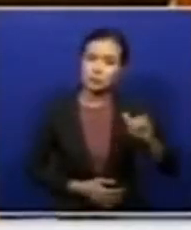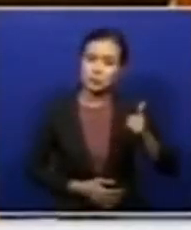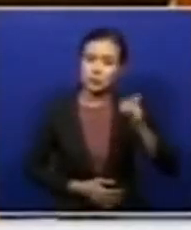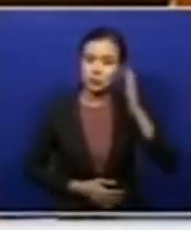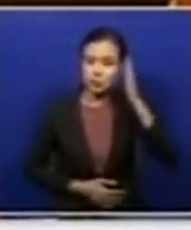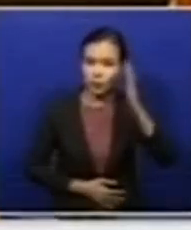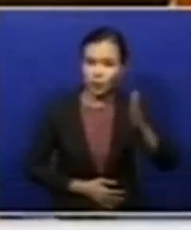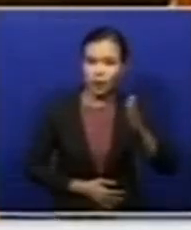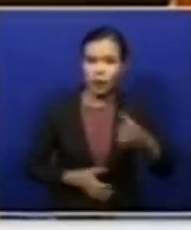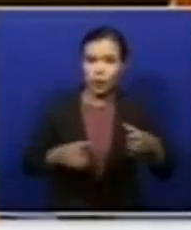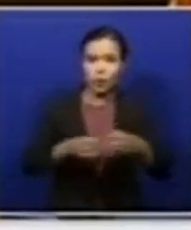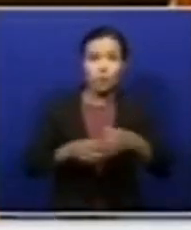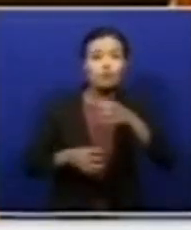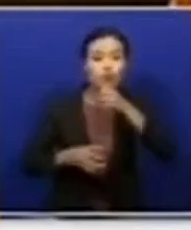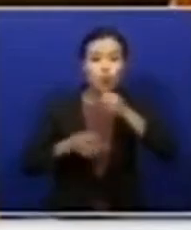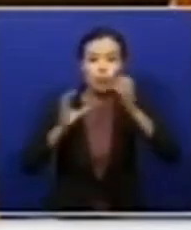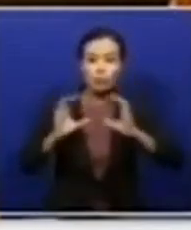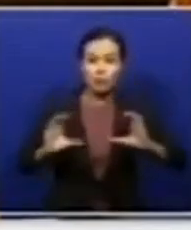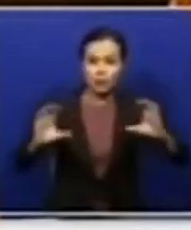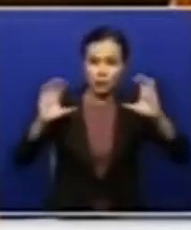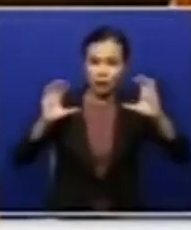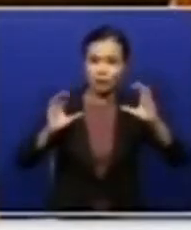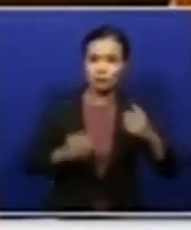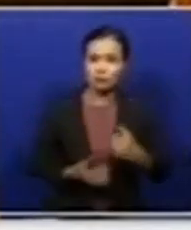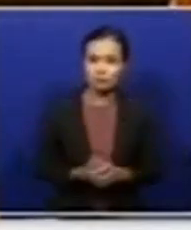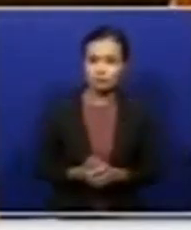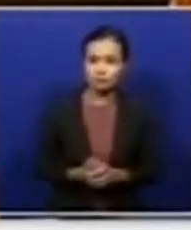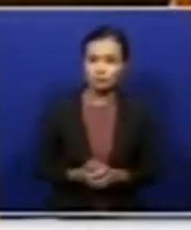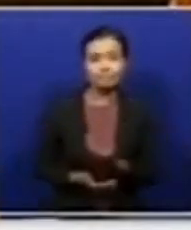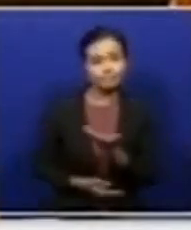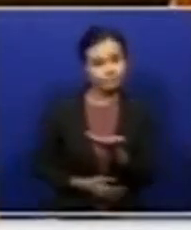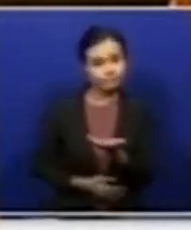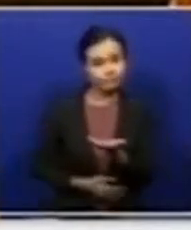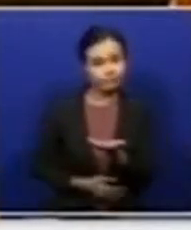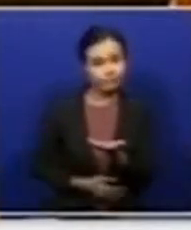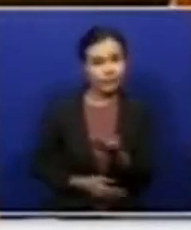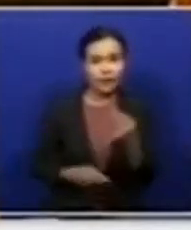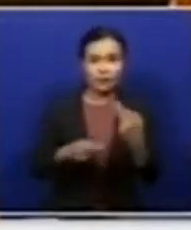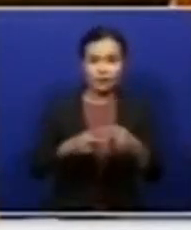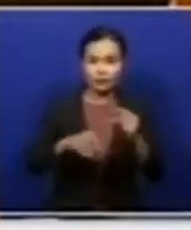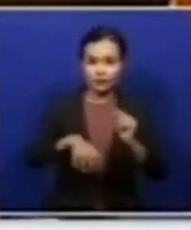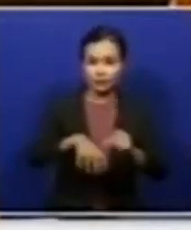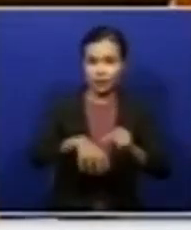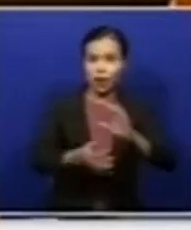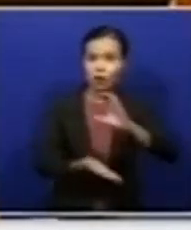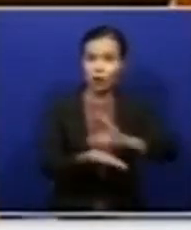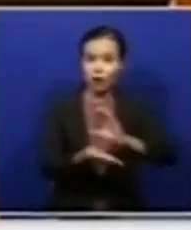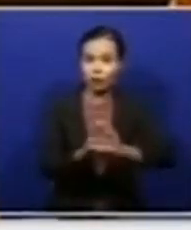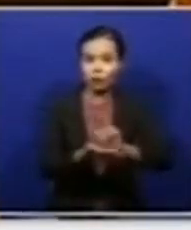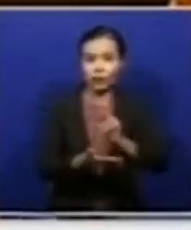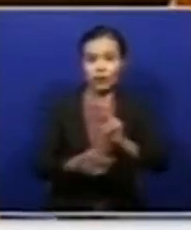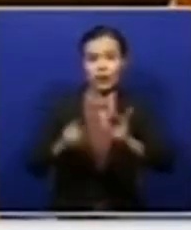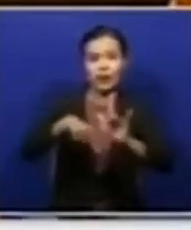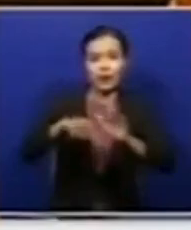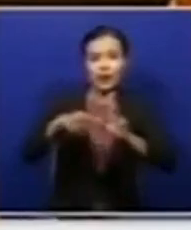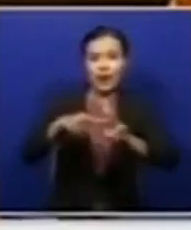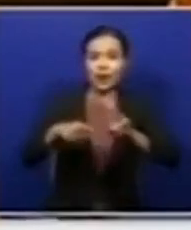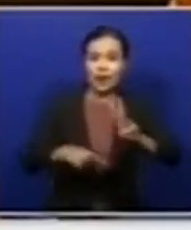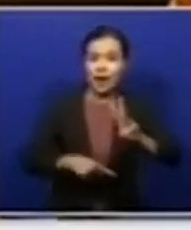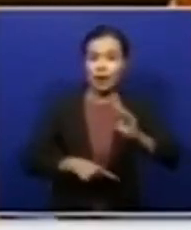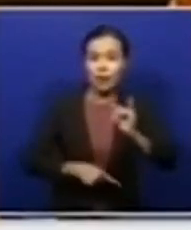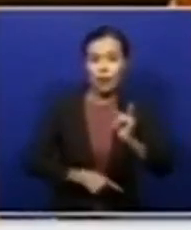พรรคก้าวไกลเราเป็นรัฐบาลเนี่ยอยากท่านอาจจะเปลี่ยนชื่อหน่วยงานเป็นกองทุนก้าวไกลสวัสดิการทั่วหน้าเพื่อประ